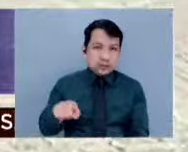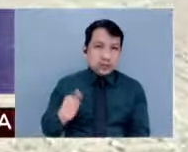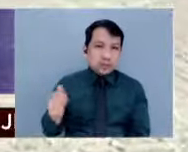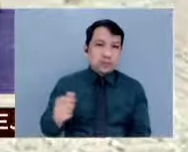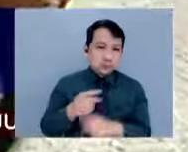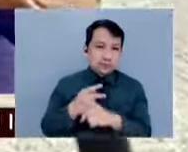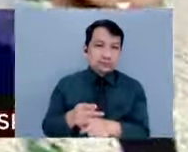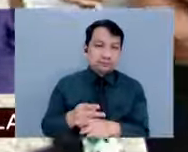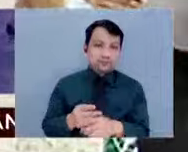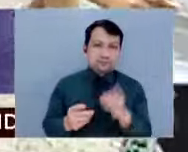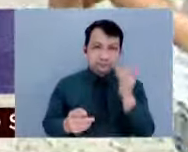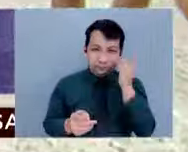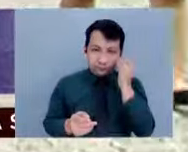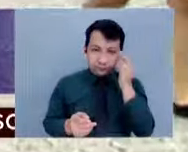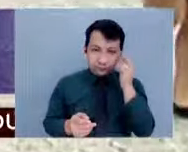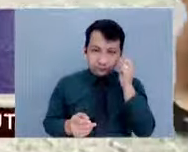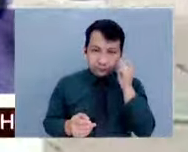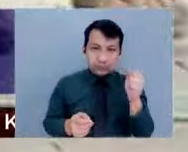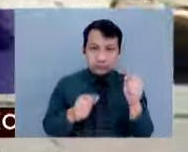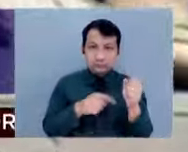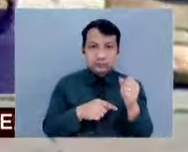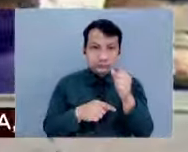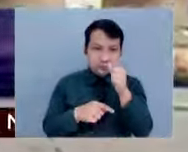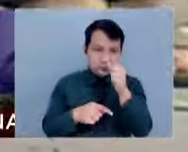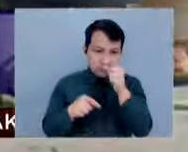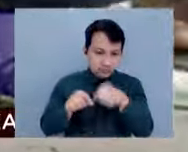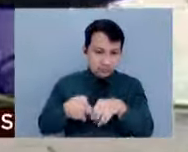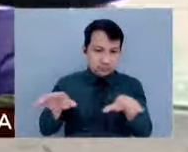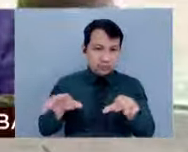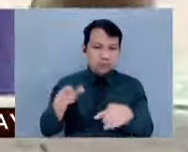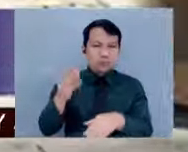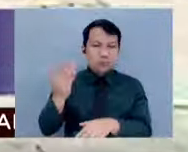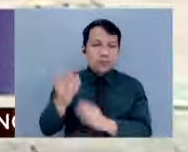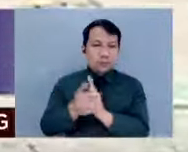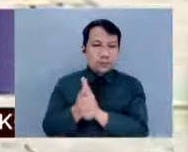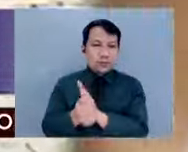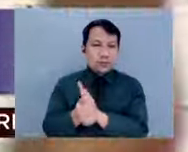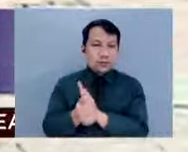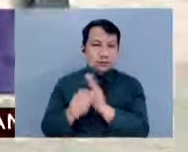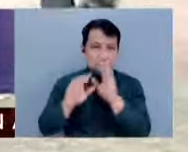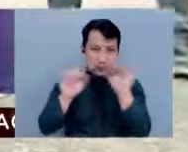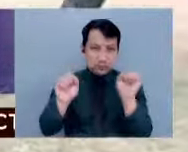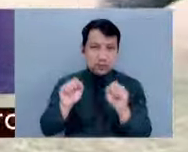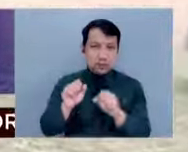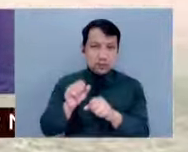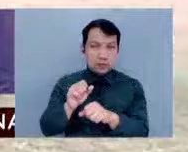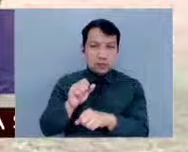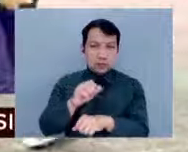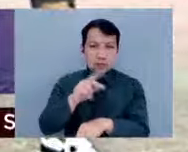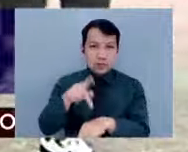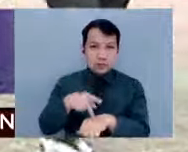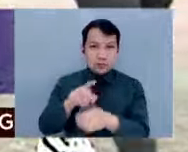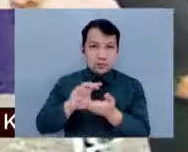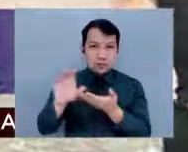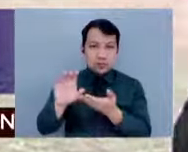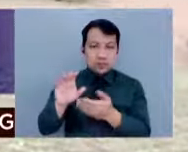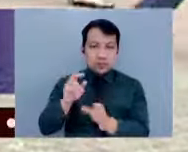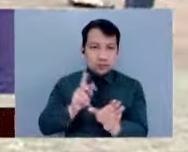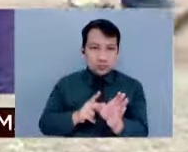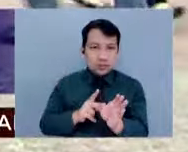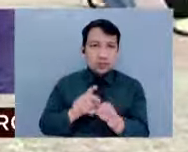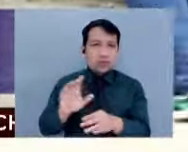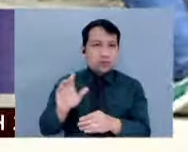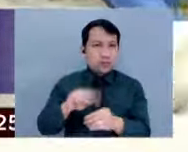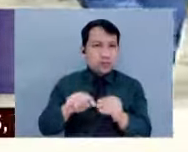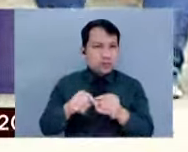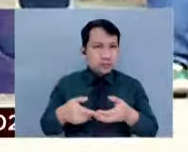Dr. Rodjean Solante, infectious diseases expert at presidente ng Philippine College of Physicians, hindi lang dapat mga sanggol at